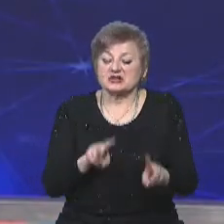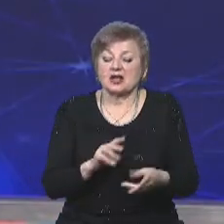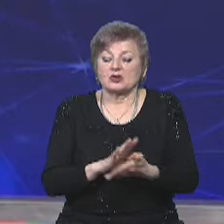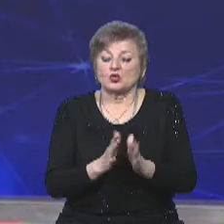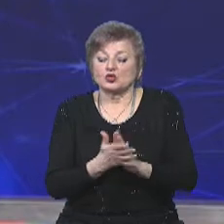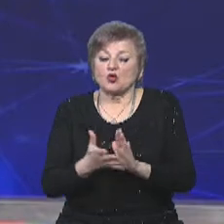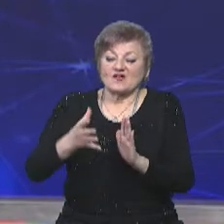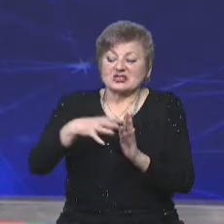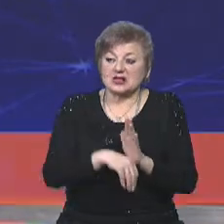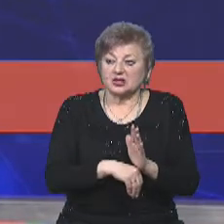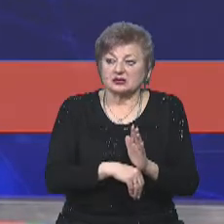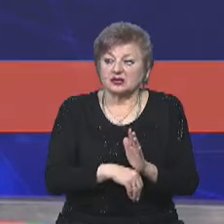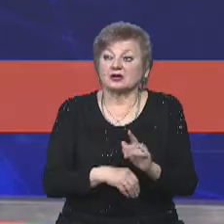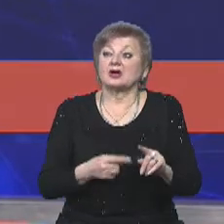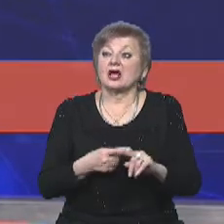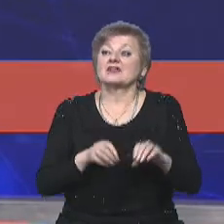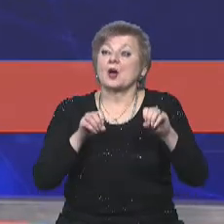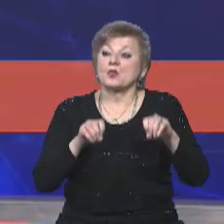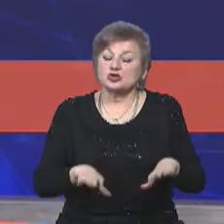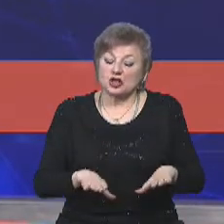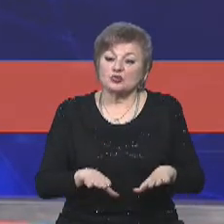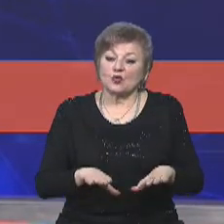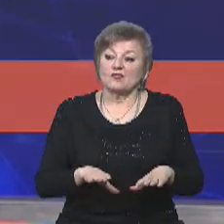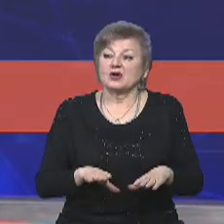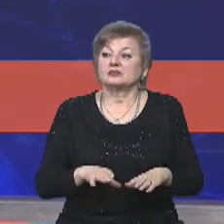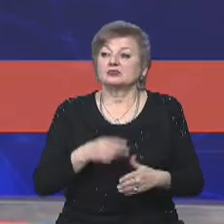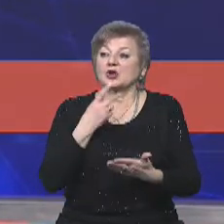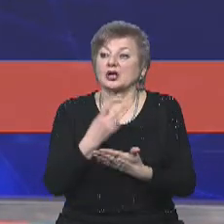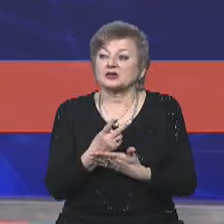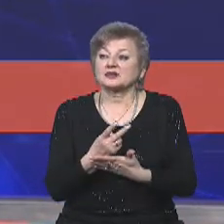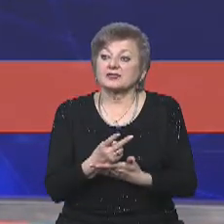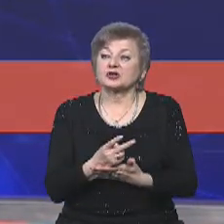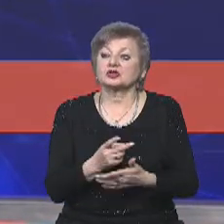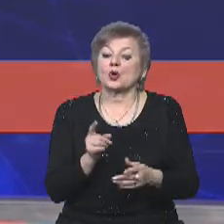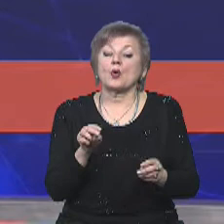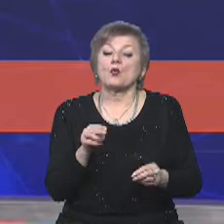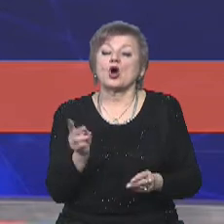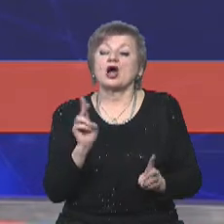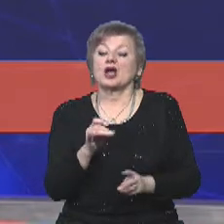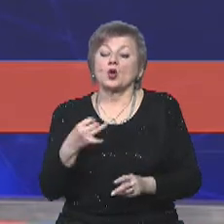обов'язків. Эта постанова регламентирует, каким образом и по какой цене